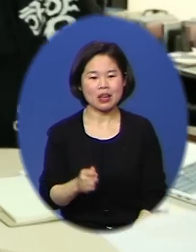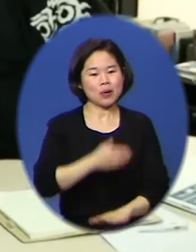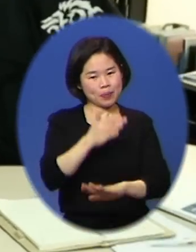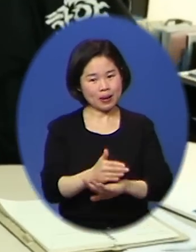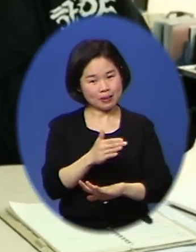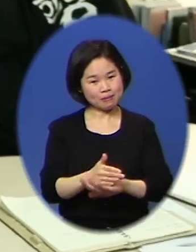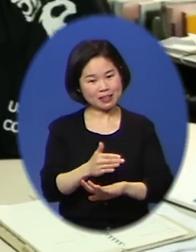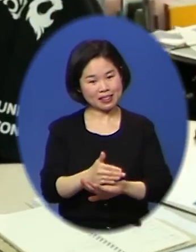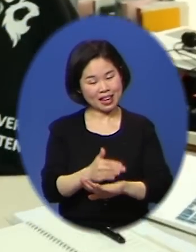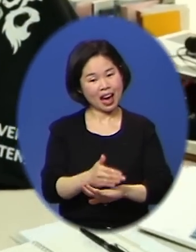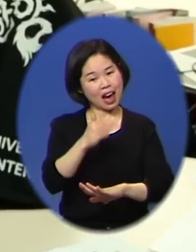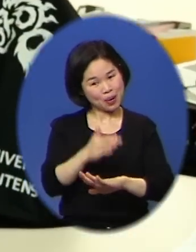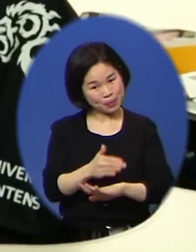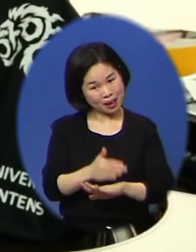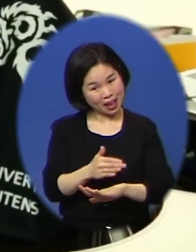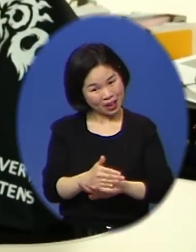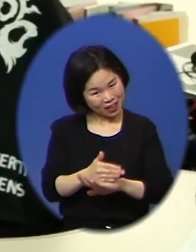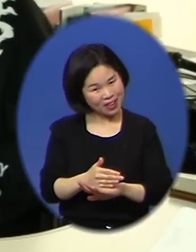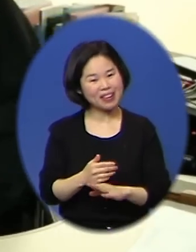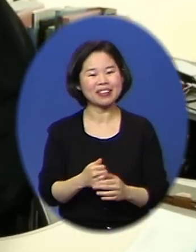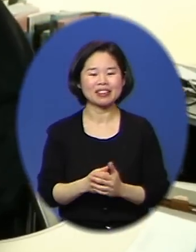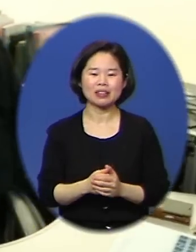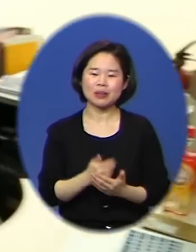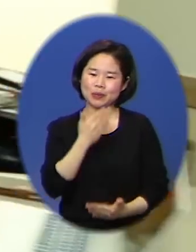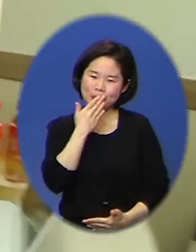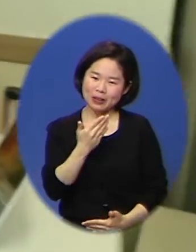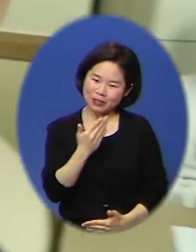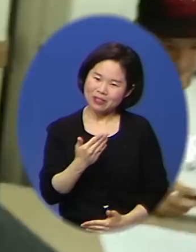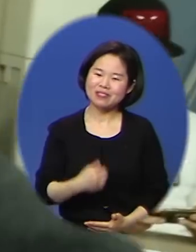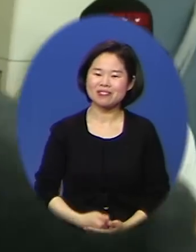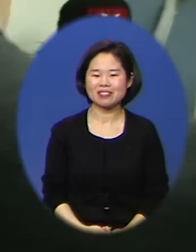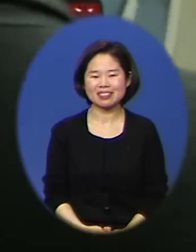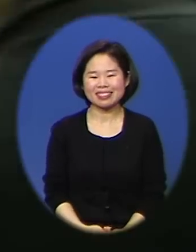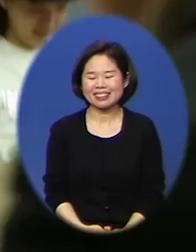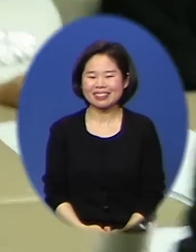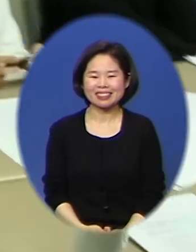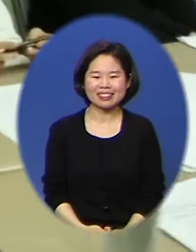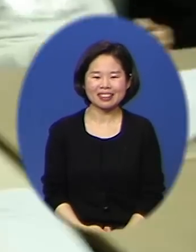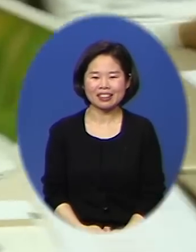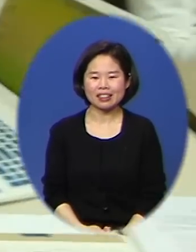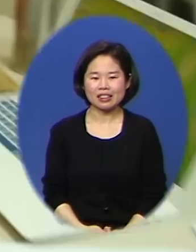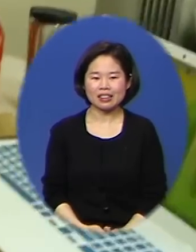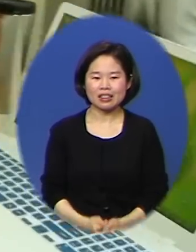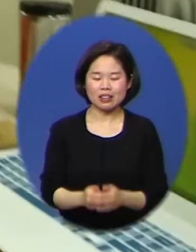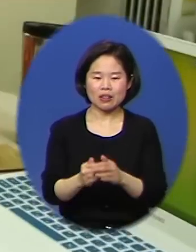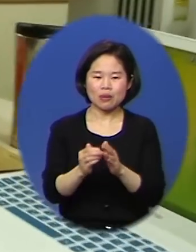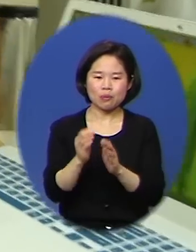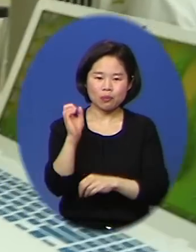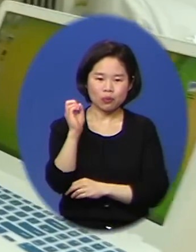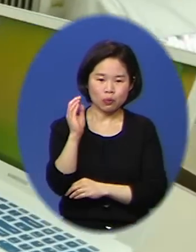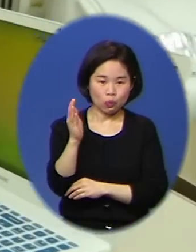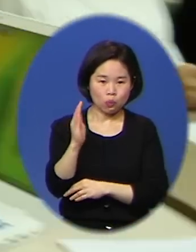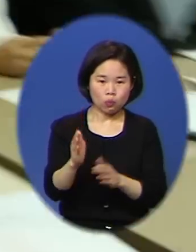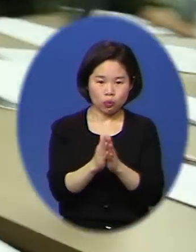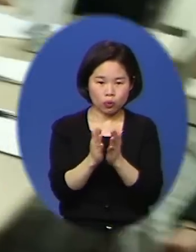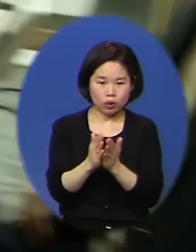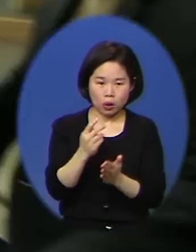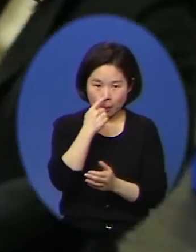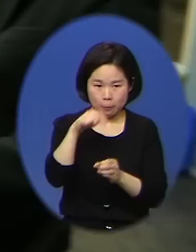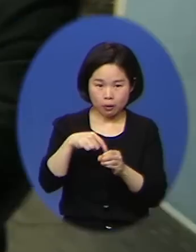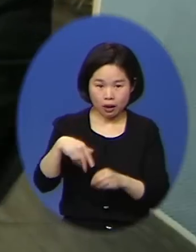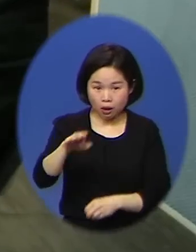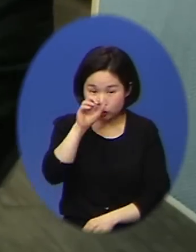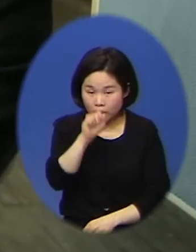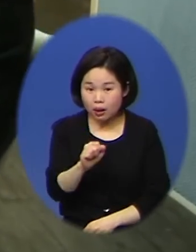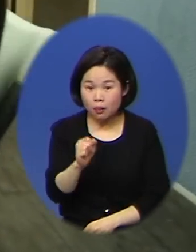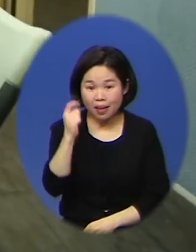고맙습니다. 고마워요, 민희 씨. 땡큐예요. 아니, 대본 들고 커피숍 가는 거 좋아한대요, 민희 씨? 네.